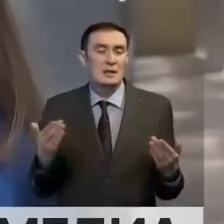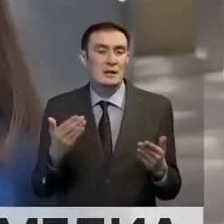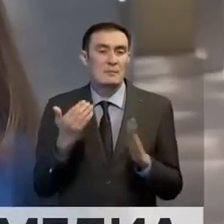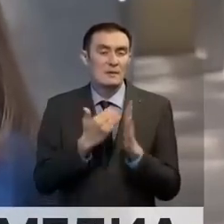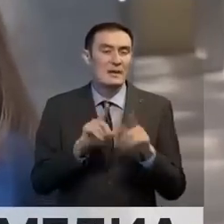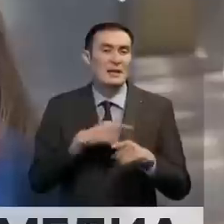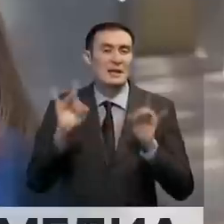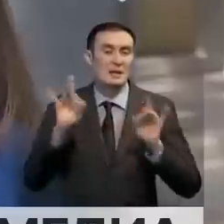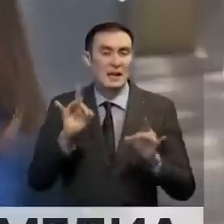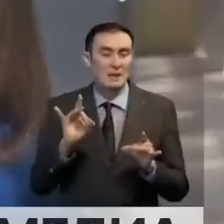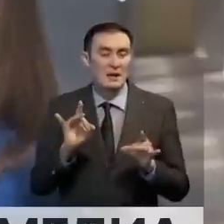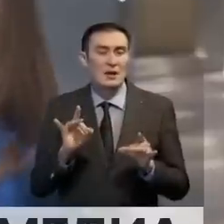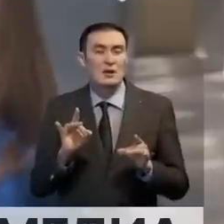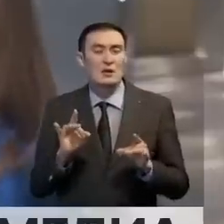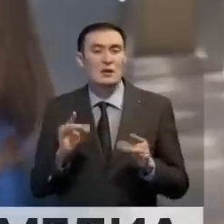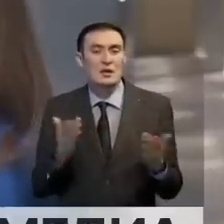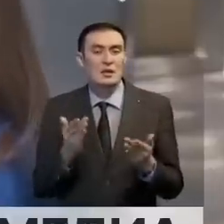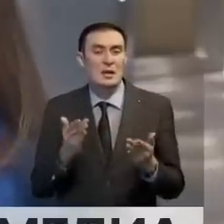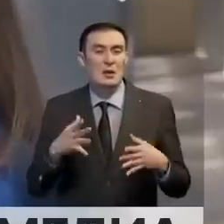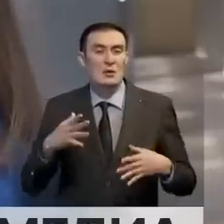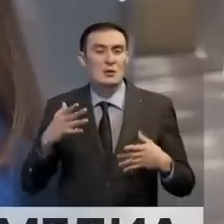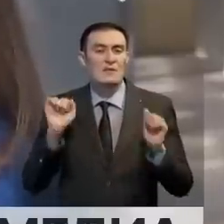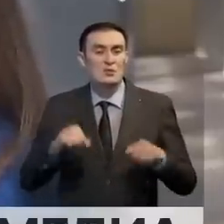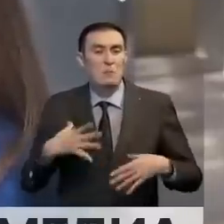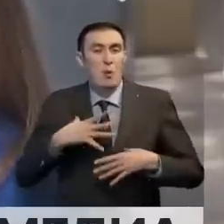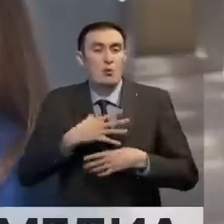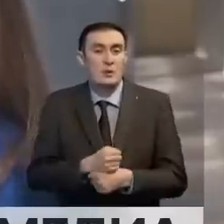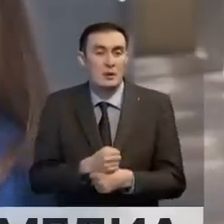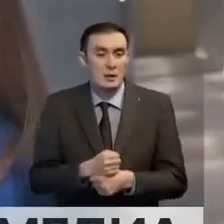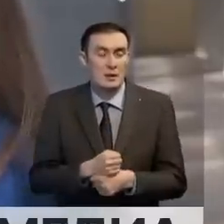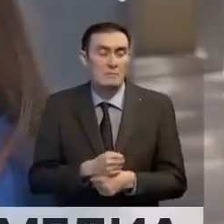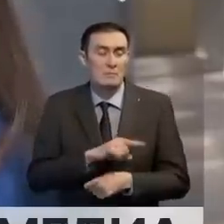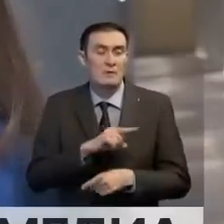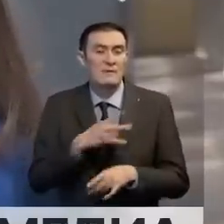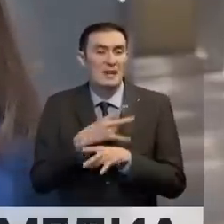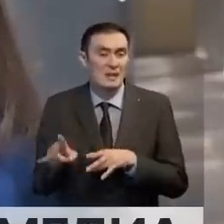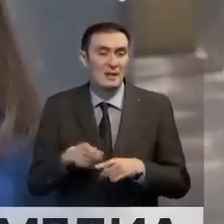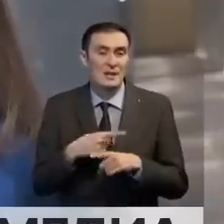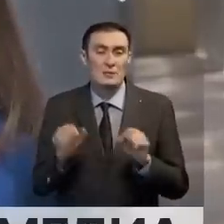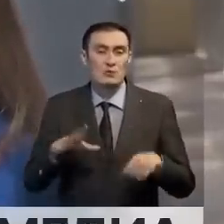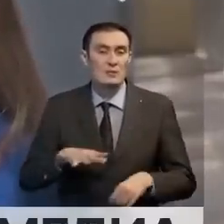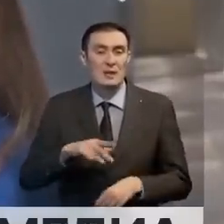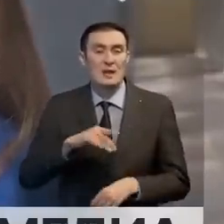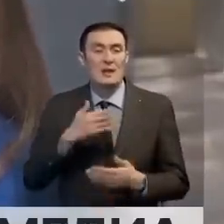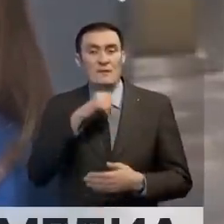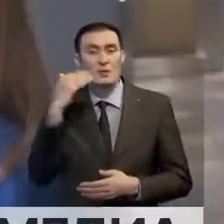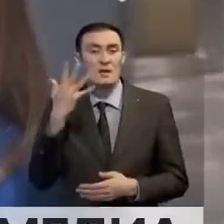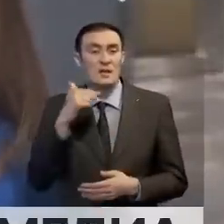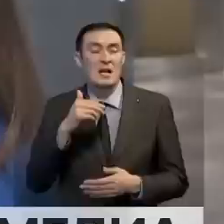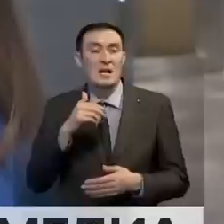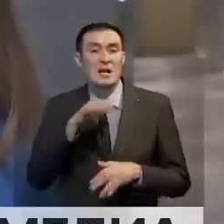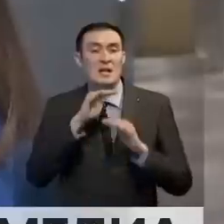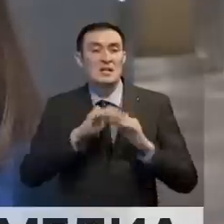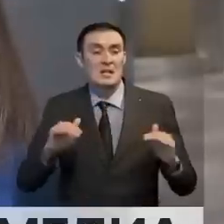быть реклама экстренных способов похудения, это может быть вот эта реклама, как называется в России, когда дети прыгают на